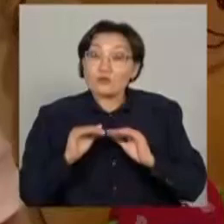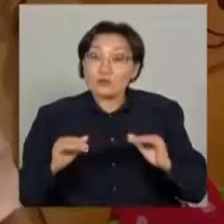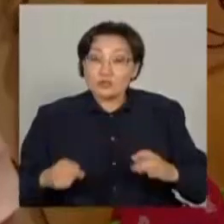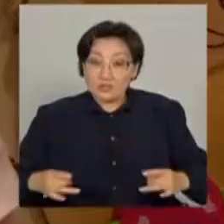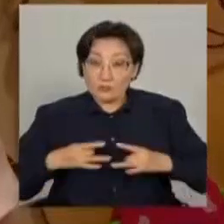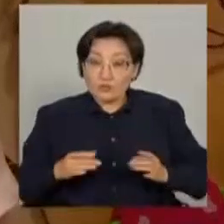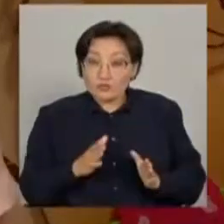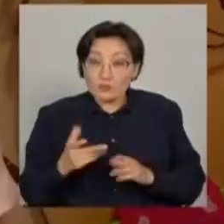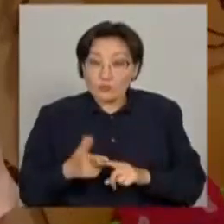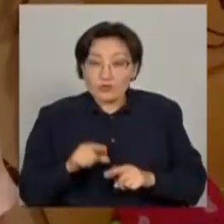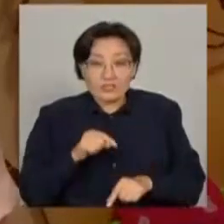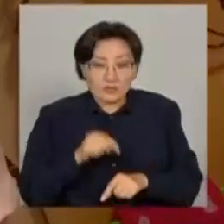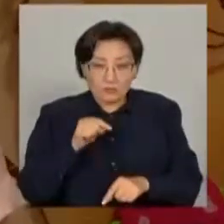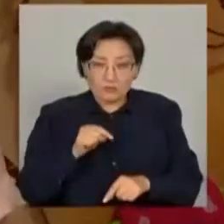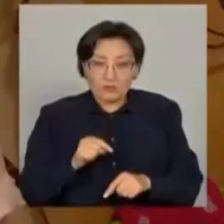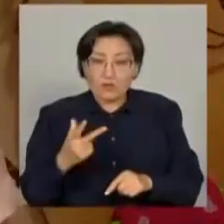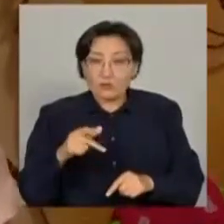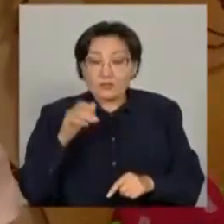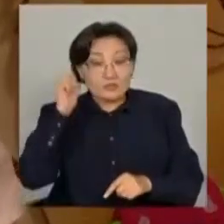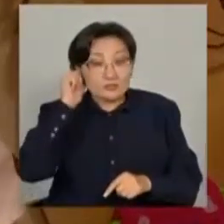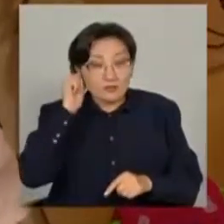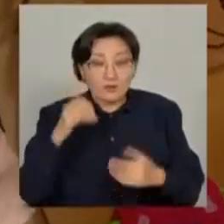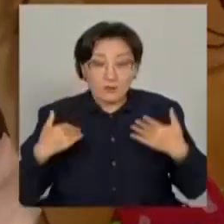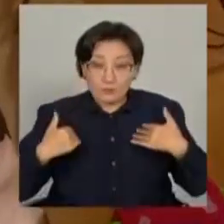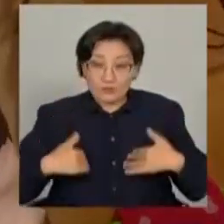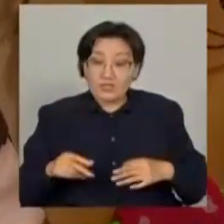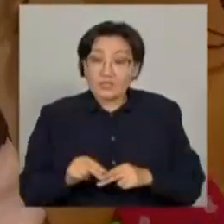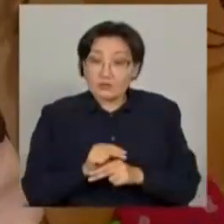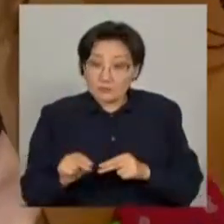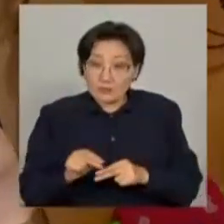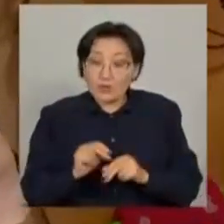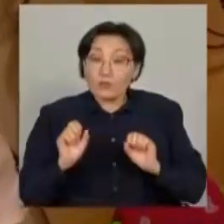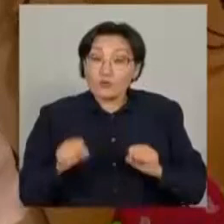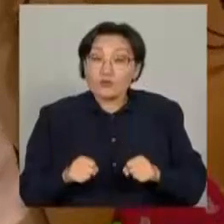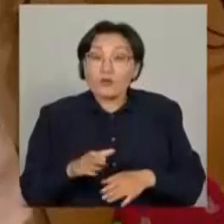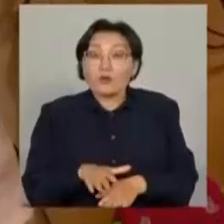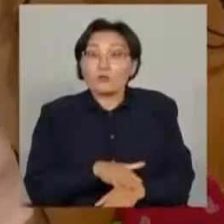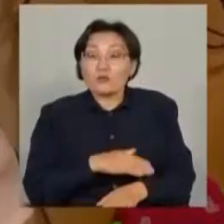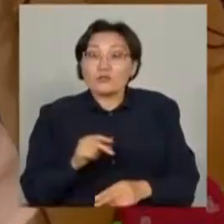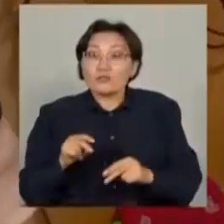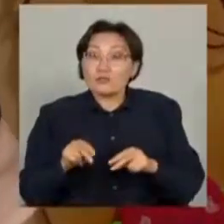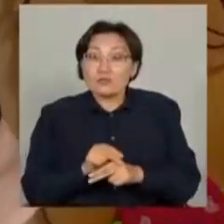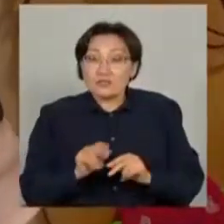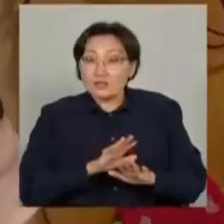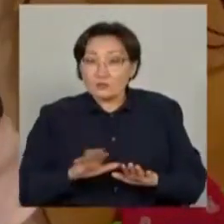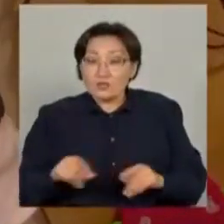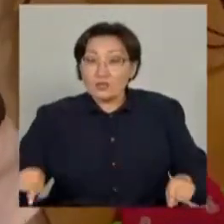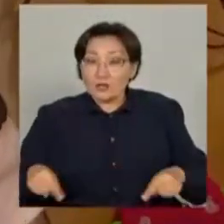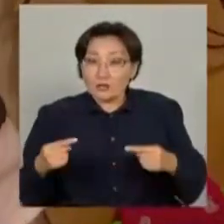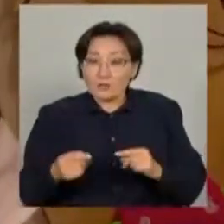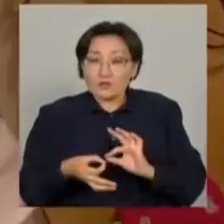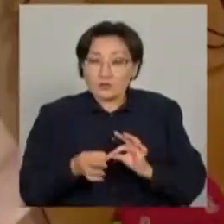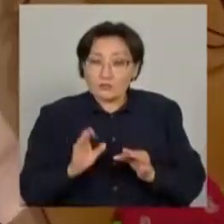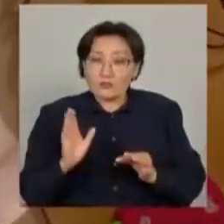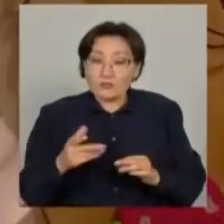жүйке жүйесі өте сезімтал болады. 3 жасқа дейін олардың ағзасы да емге бейімделгіш келеді. Ал ұзақ қаралмай жүре берсе, оны қалыпқа келтіру де қиынға